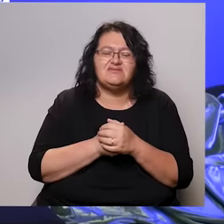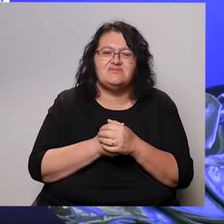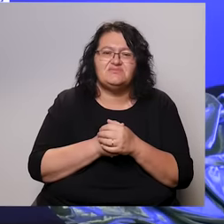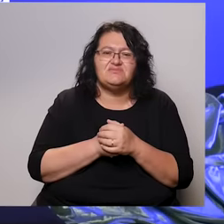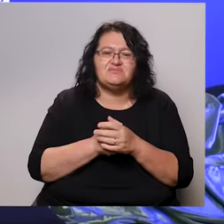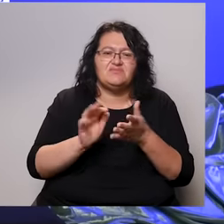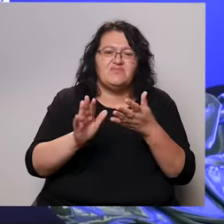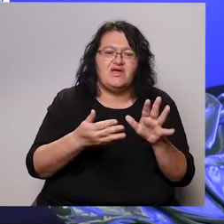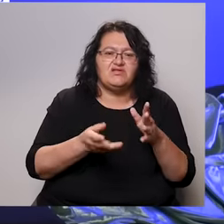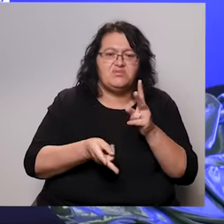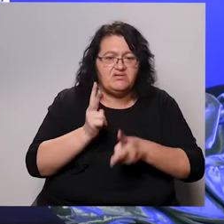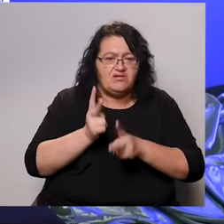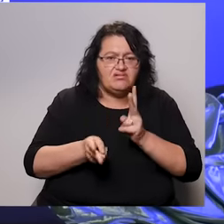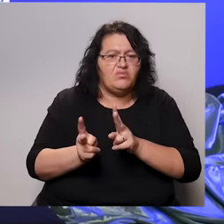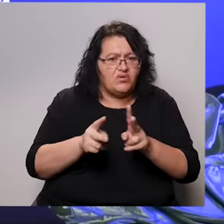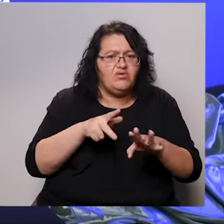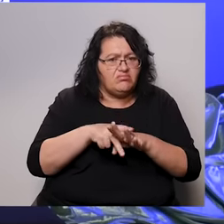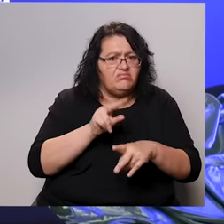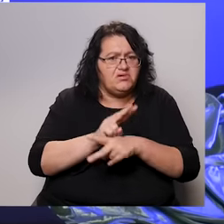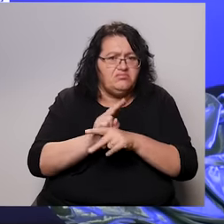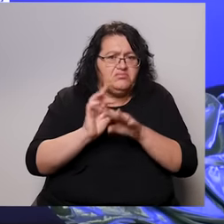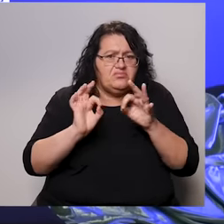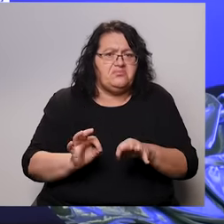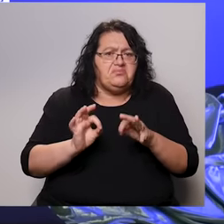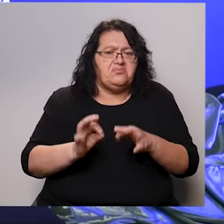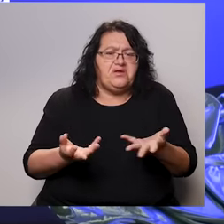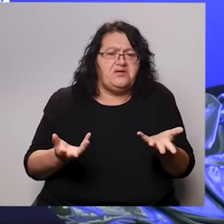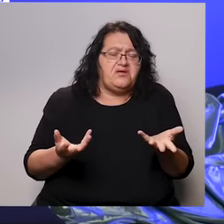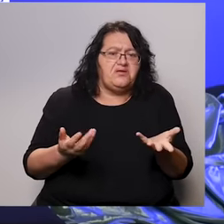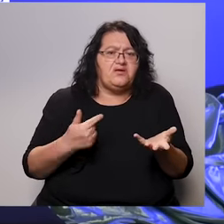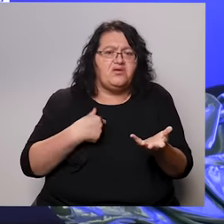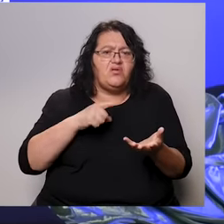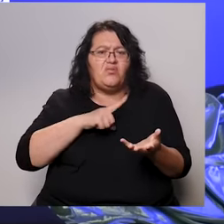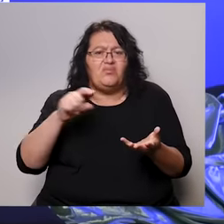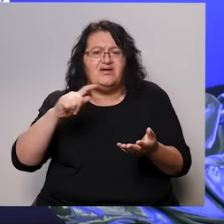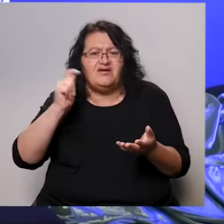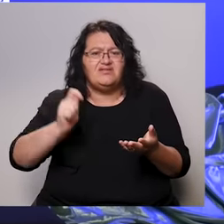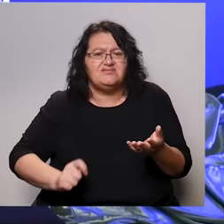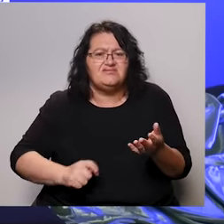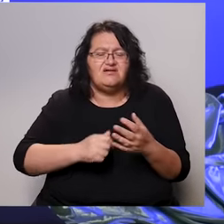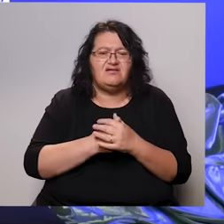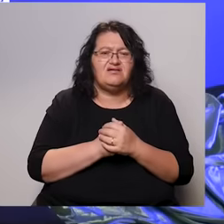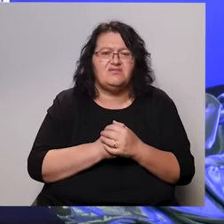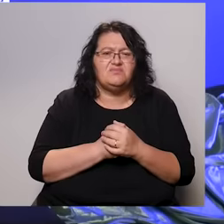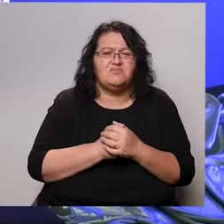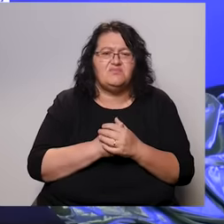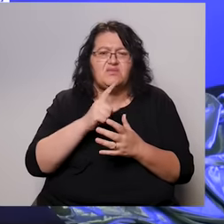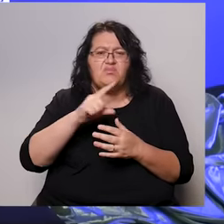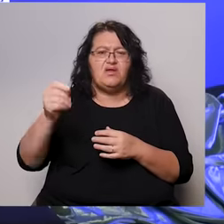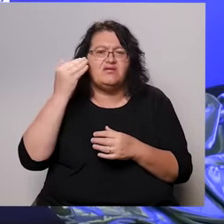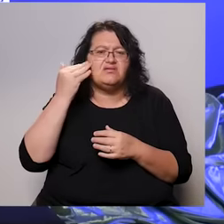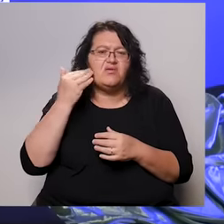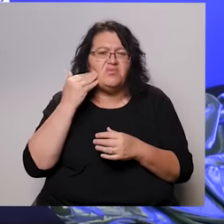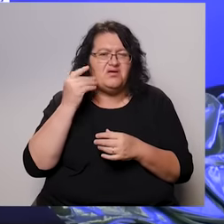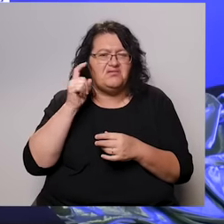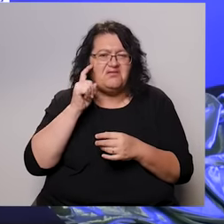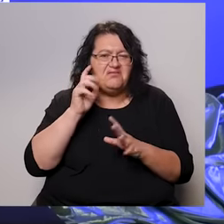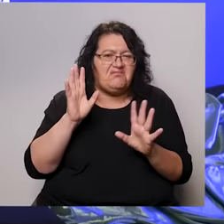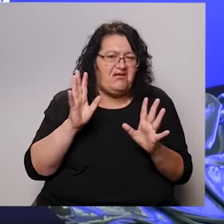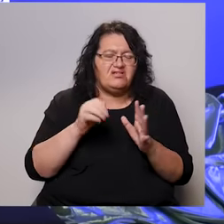a început să-i dea tratament, să se ocupe de ea din toate punctele de vedere. Eu eram plecat din țară. Eram plecat în America atunci, dacă nu mă